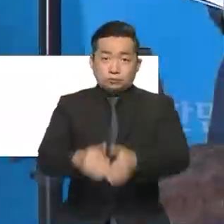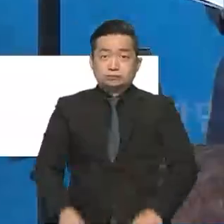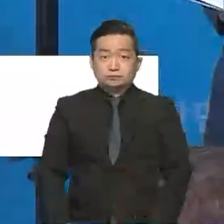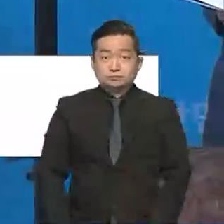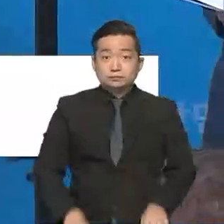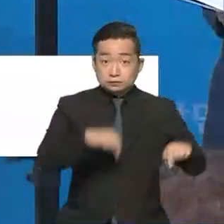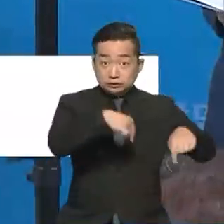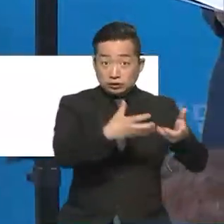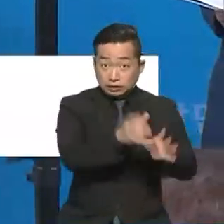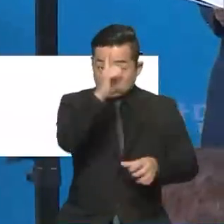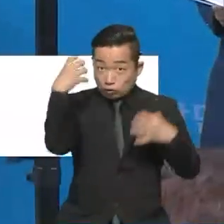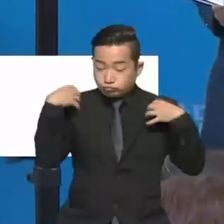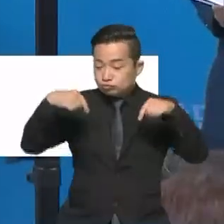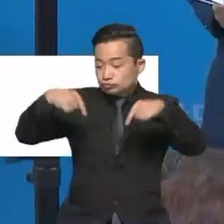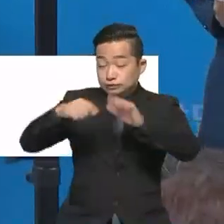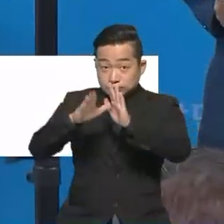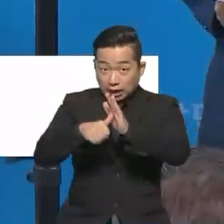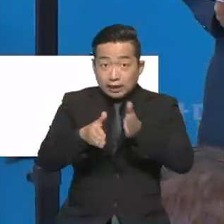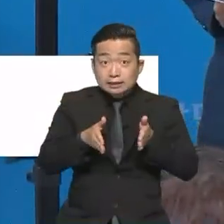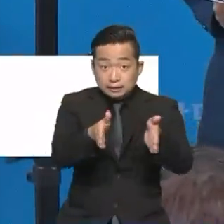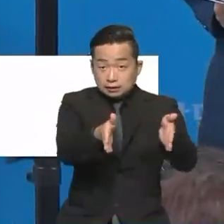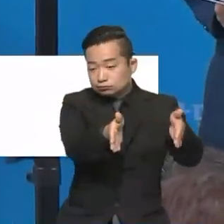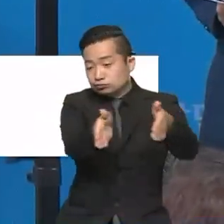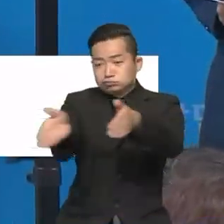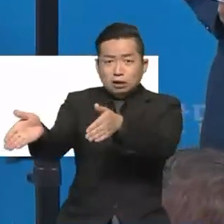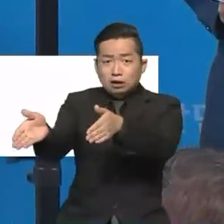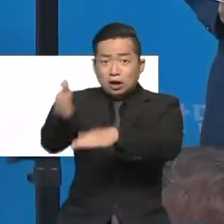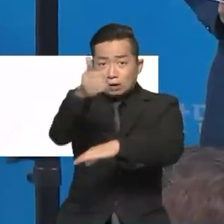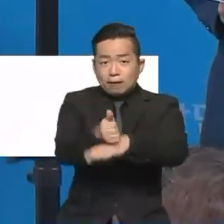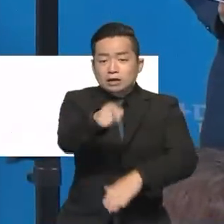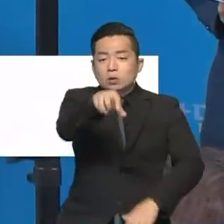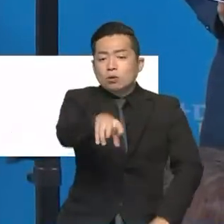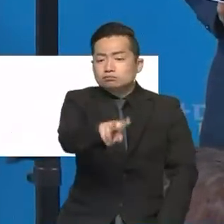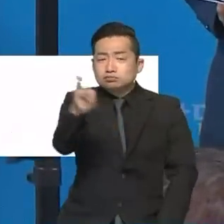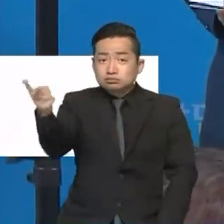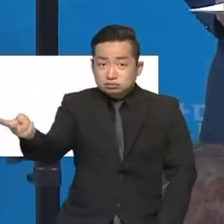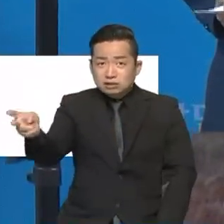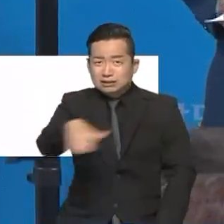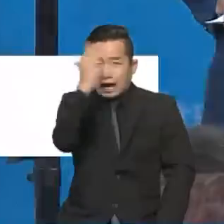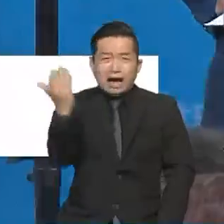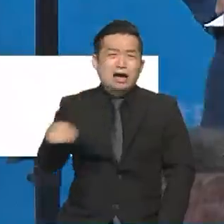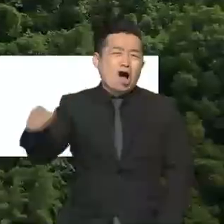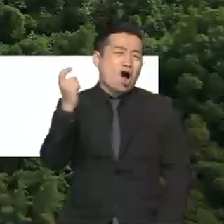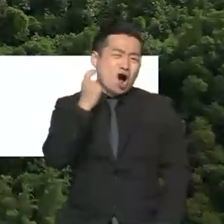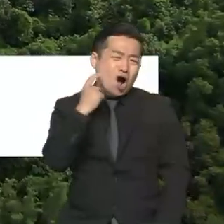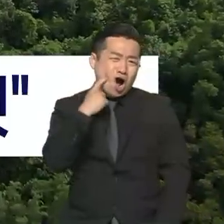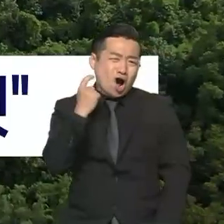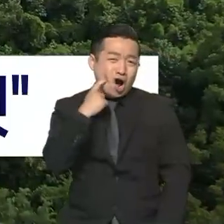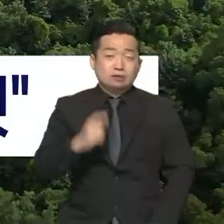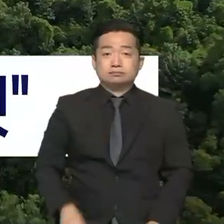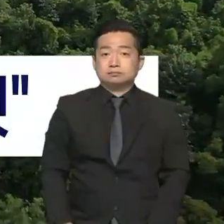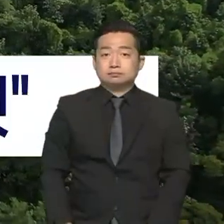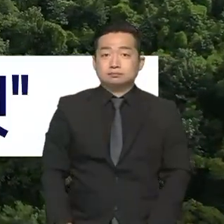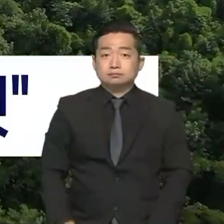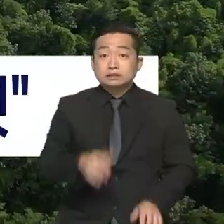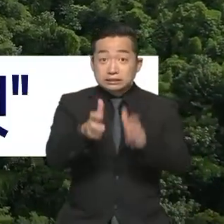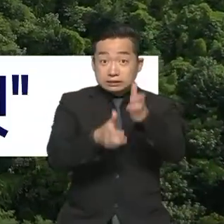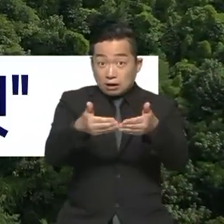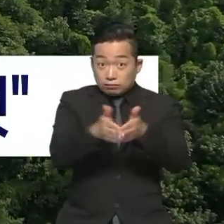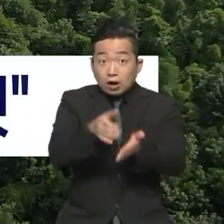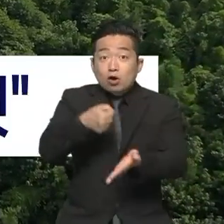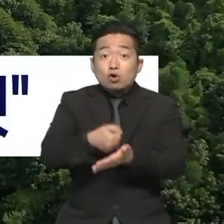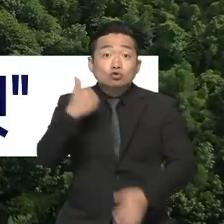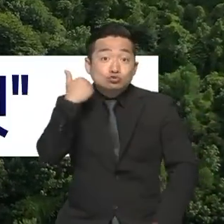협의를 하면서 무슨 노선 변경을 얘기를 하고 종점 변경을 얘기했다. 다 거짓말입니다. 여기에 사업 백지화